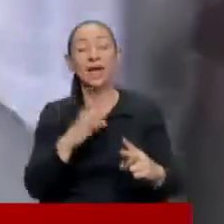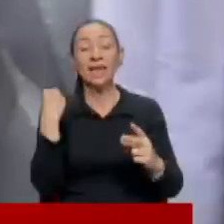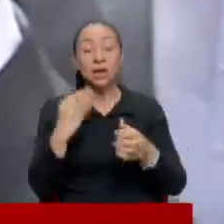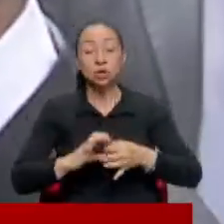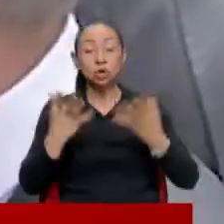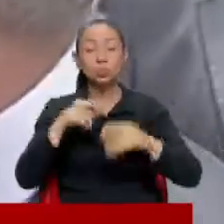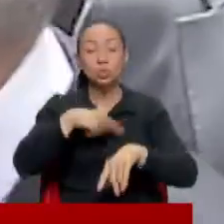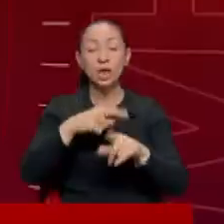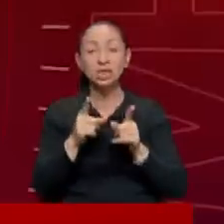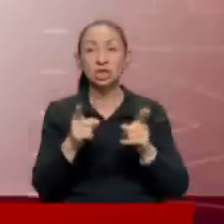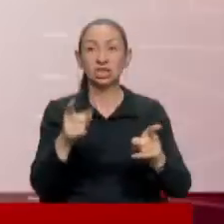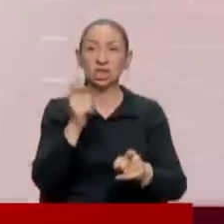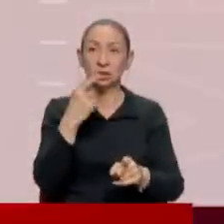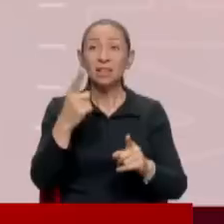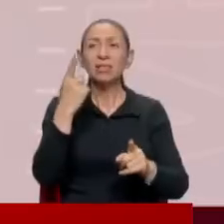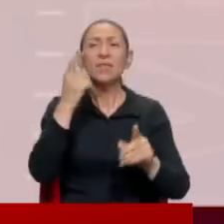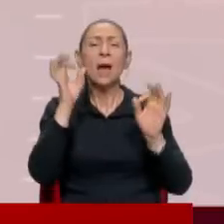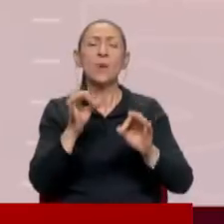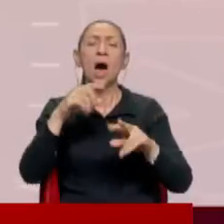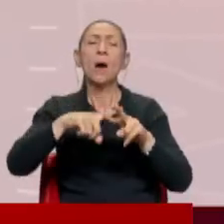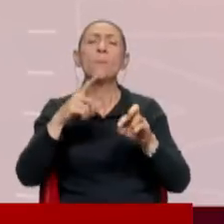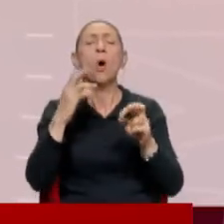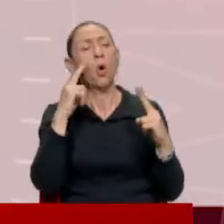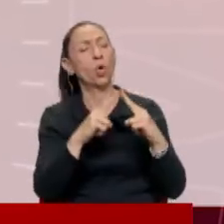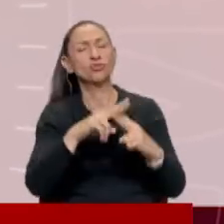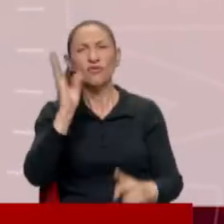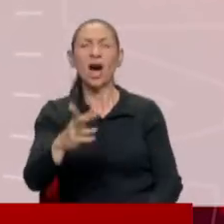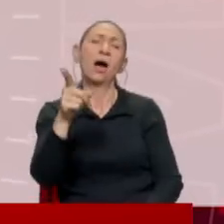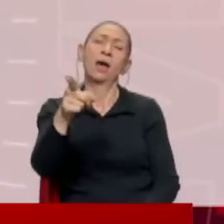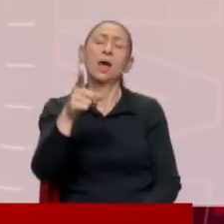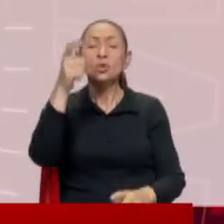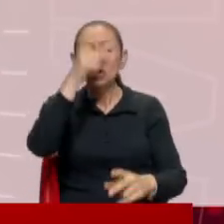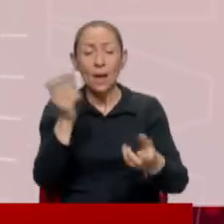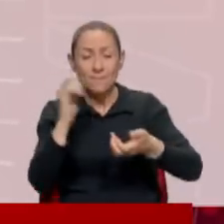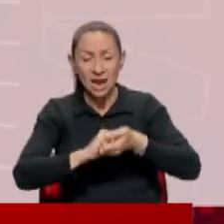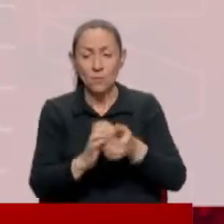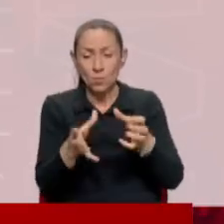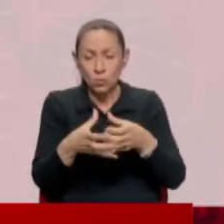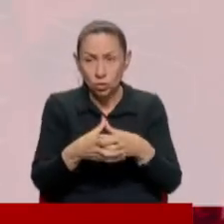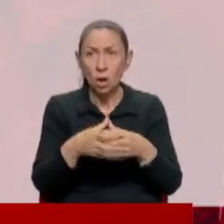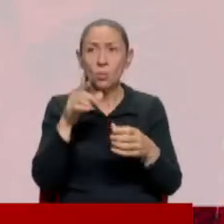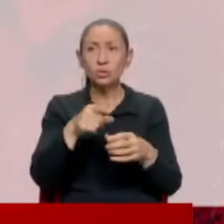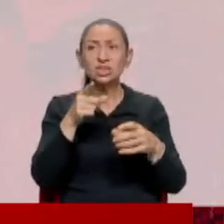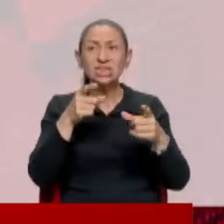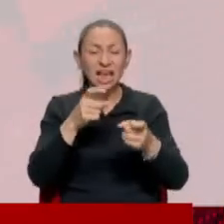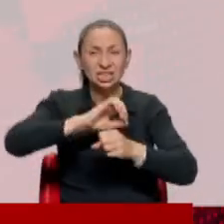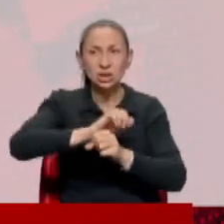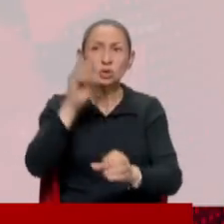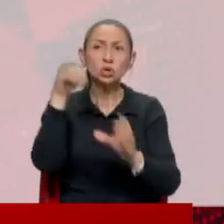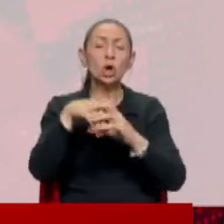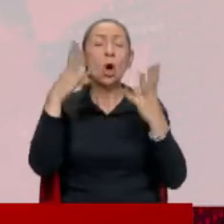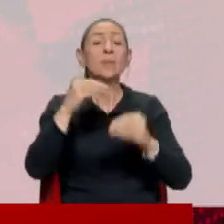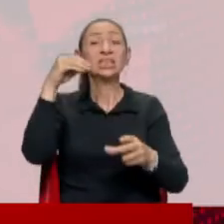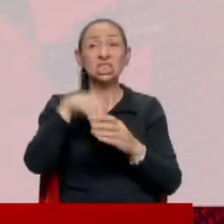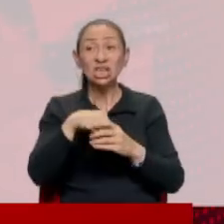sürecinin şartını da dillendirdi. Devlet sürekli Öcalan'la görüşüyor. Öcalan Türkiye'nin birliğine, bütünlüğüne bu silahlı şiddetin son